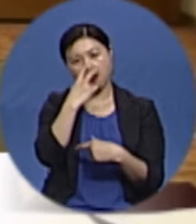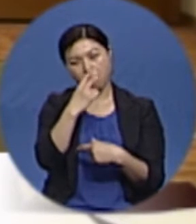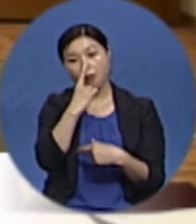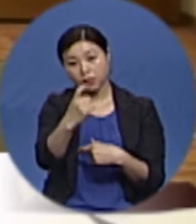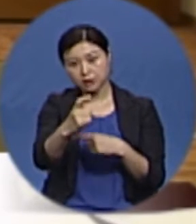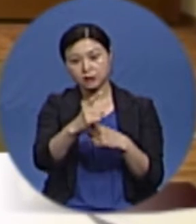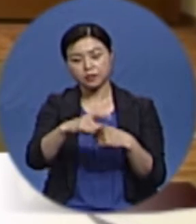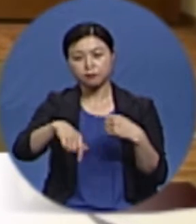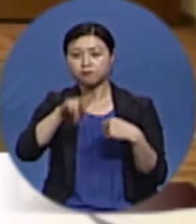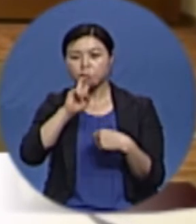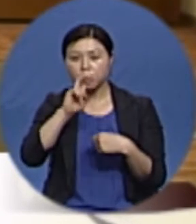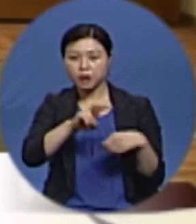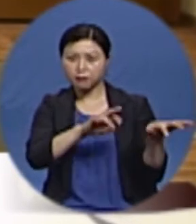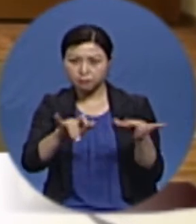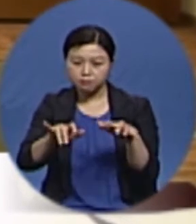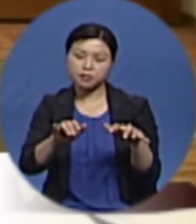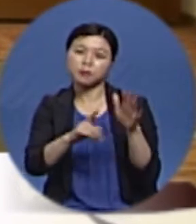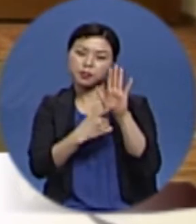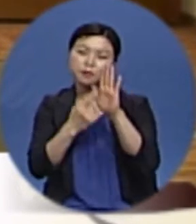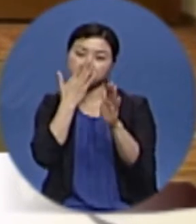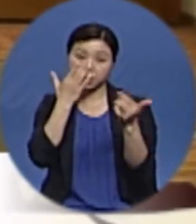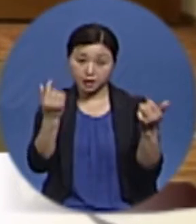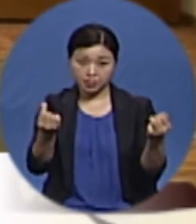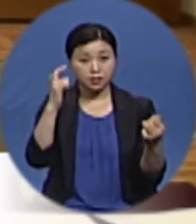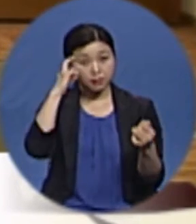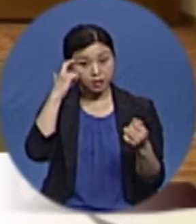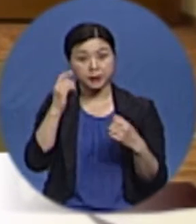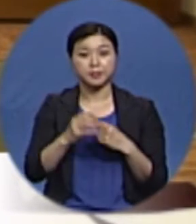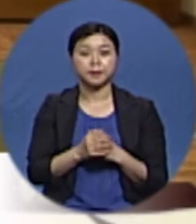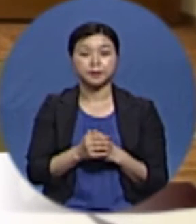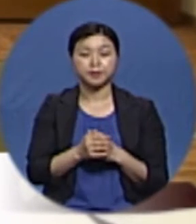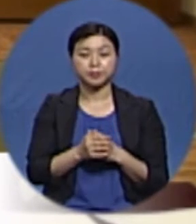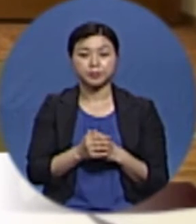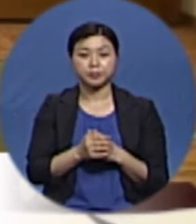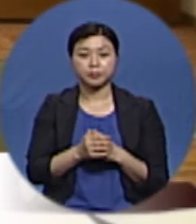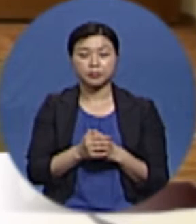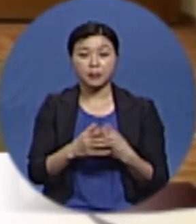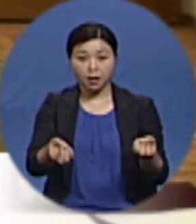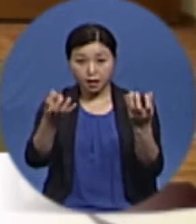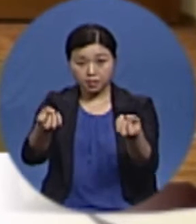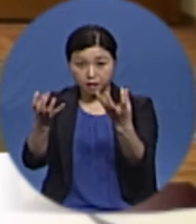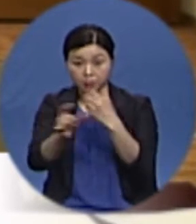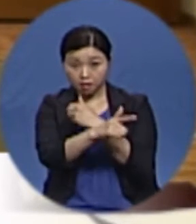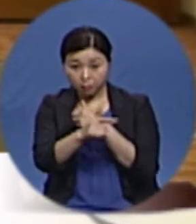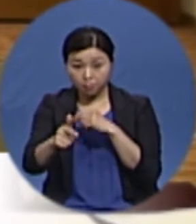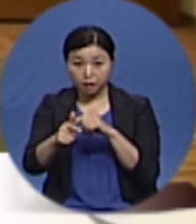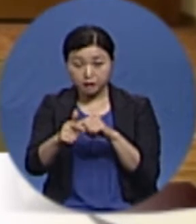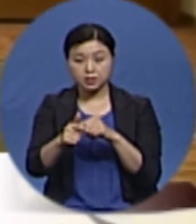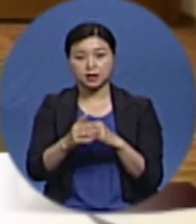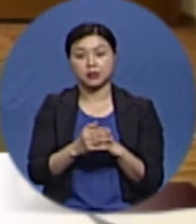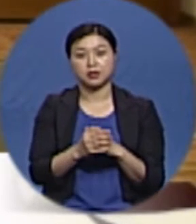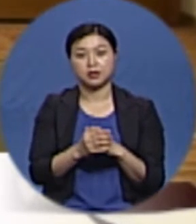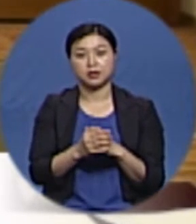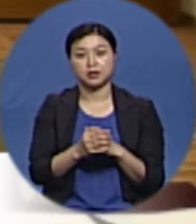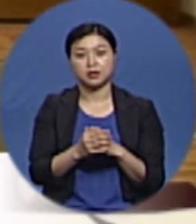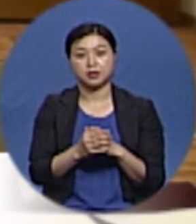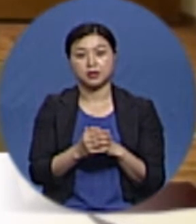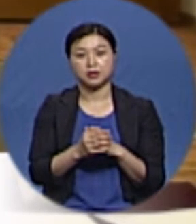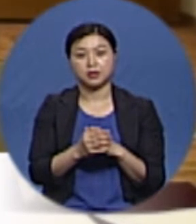멋진 연주들을 할 수 있을 거라고 생각하고요. 그런 자리와 그런 공연에